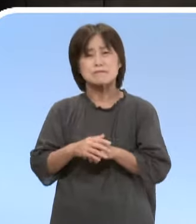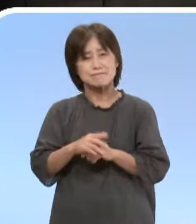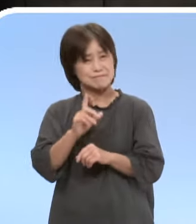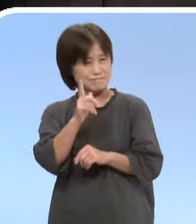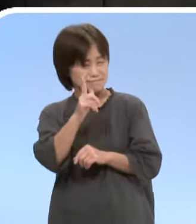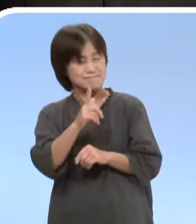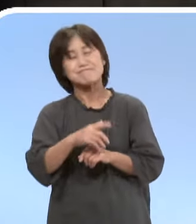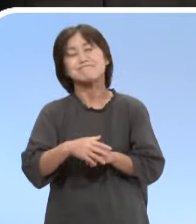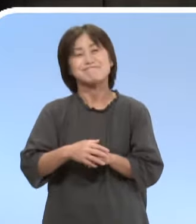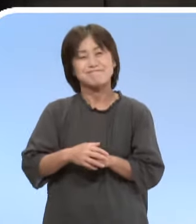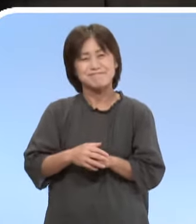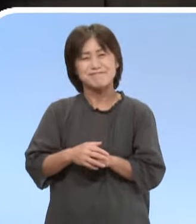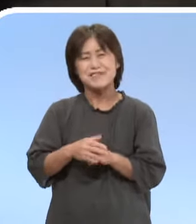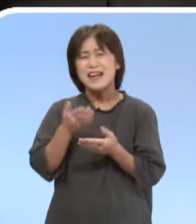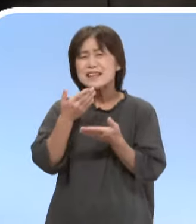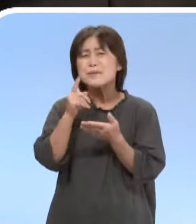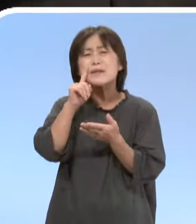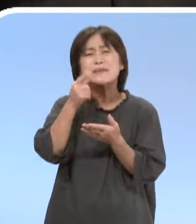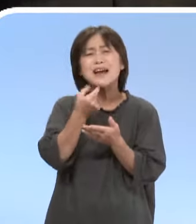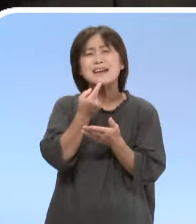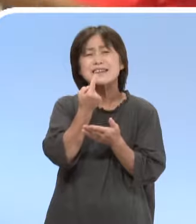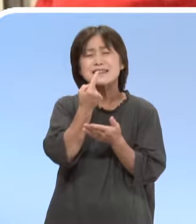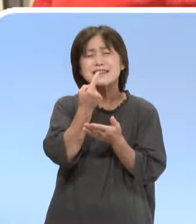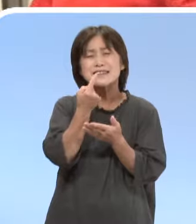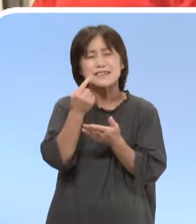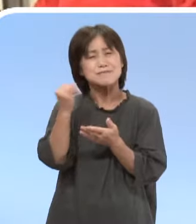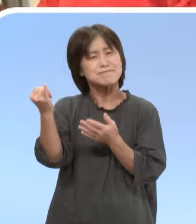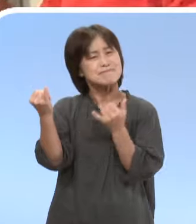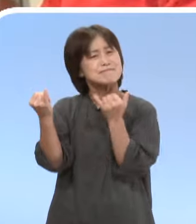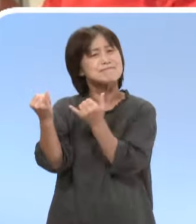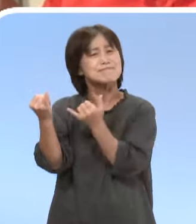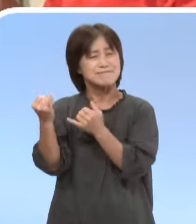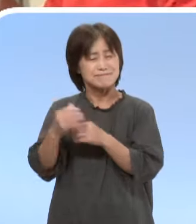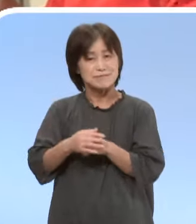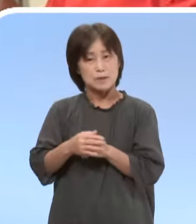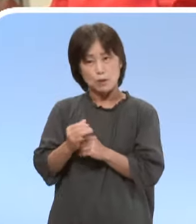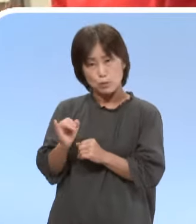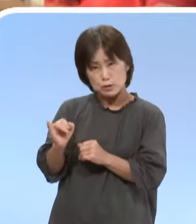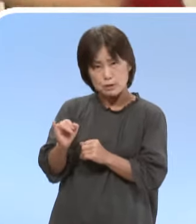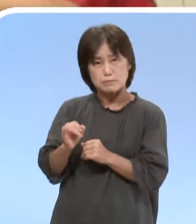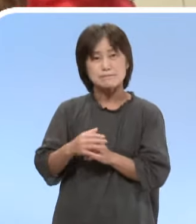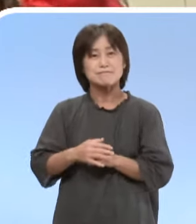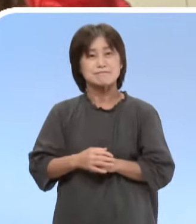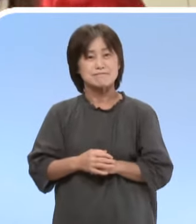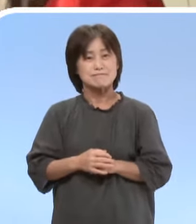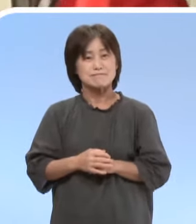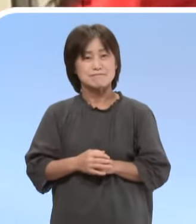全然違います。 ちょっと食べてみたい。 嫁さん電話しますわ。 奥さん。